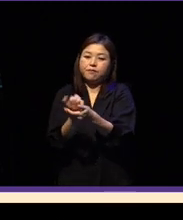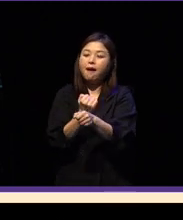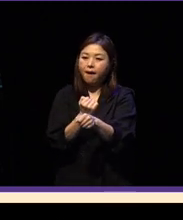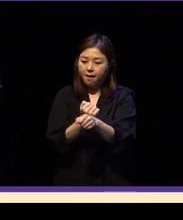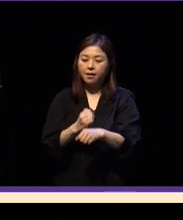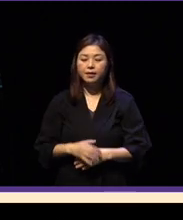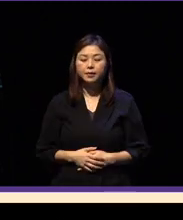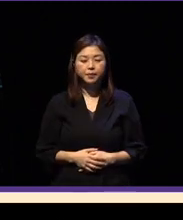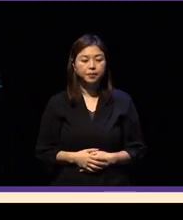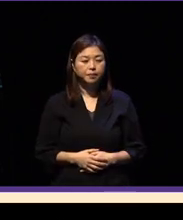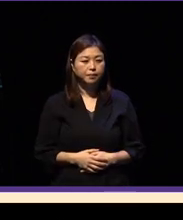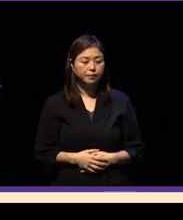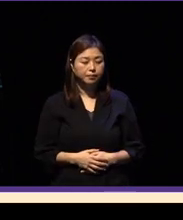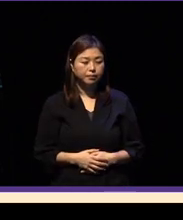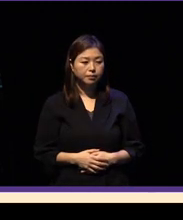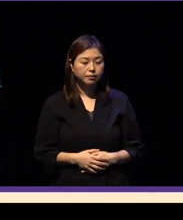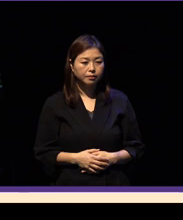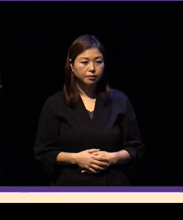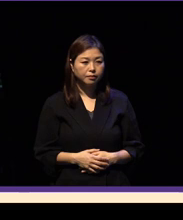갖도록 하겠습니다.